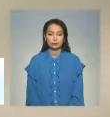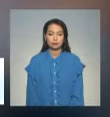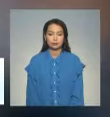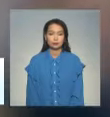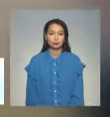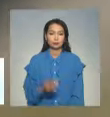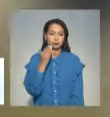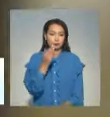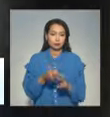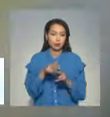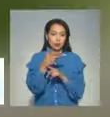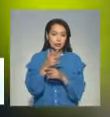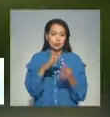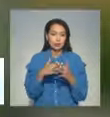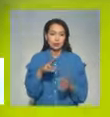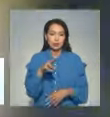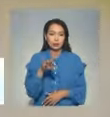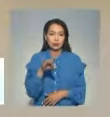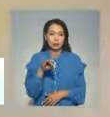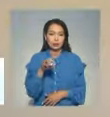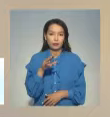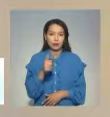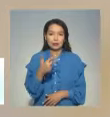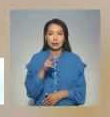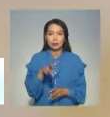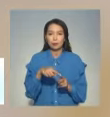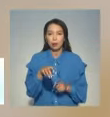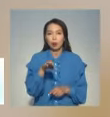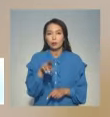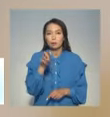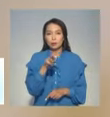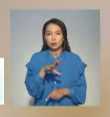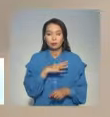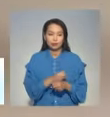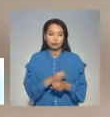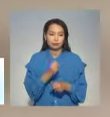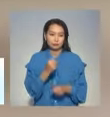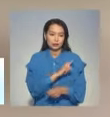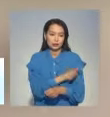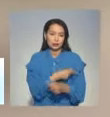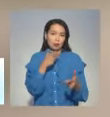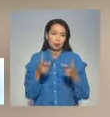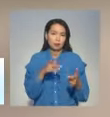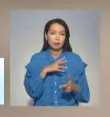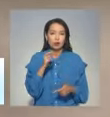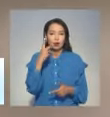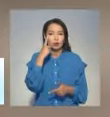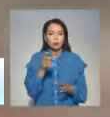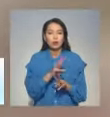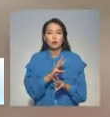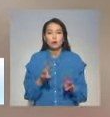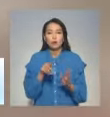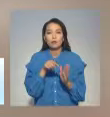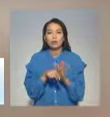Судя по этим кадрам, в селе Дмитриевка в 30 километрах от Бишкека была ожесточенная перестрелка. Как сообщили